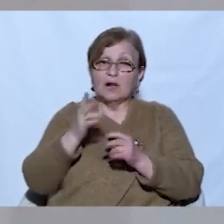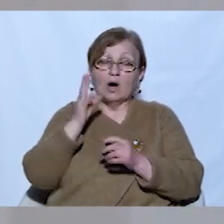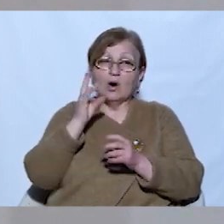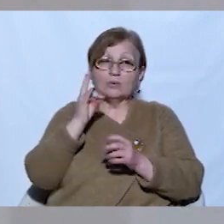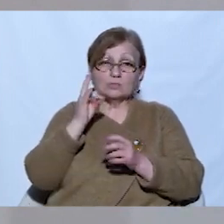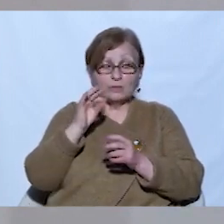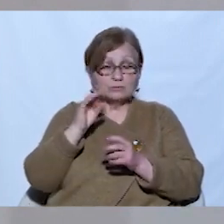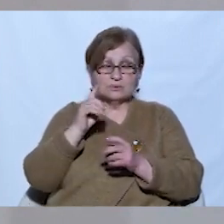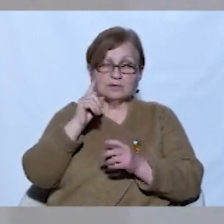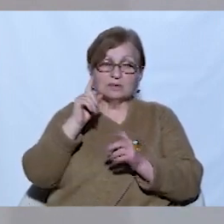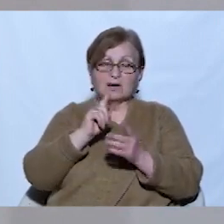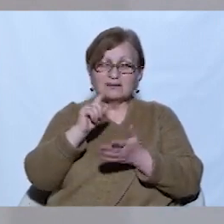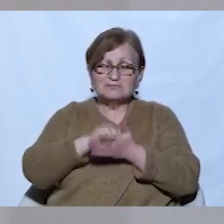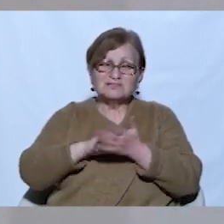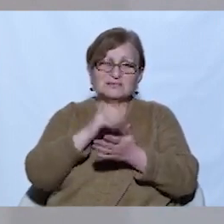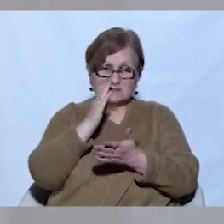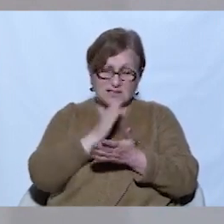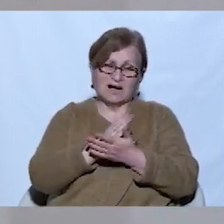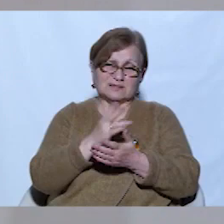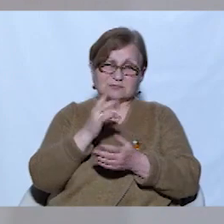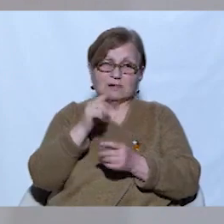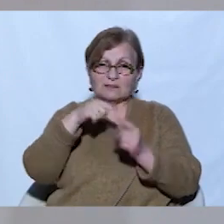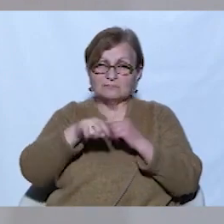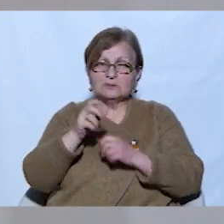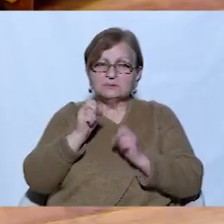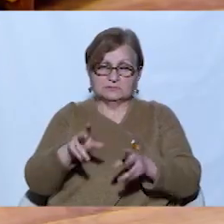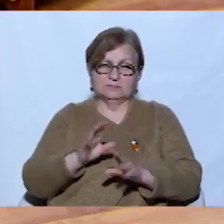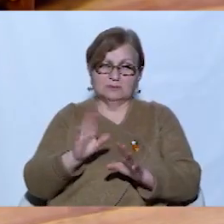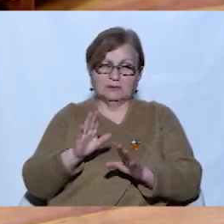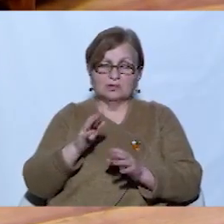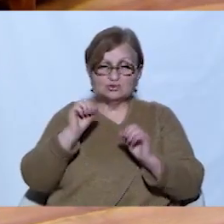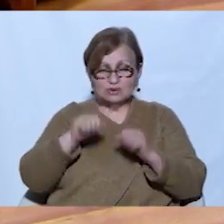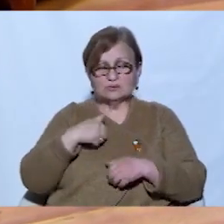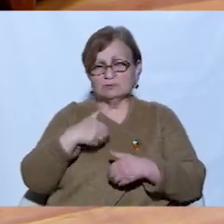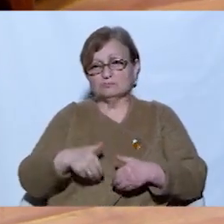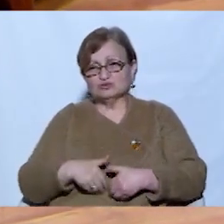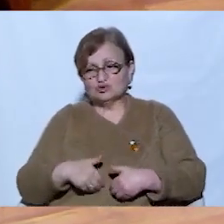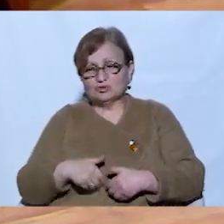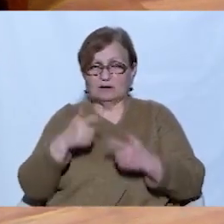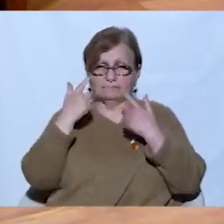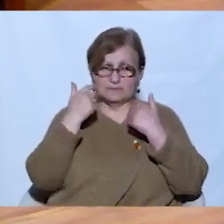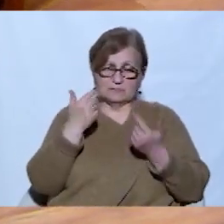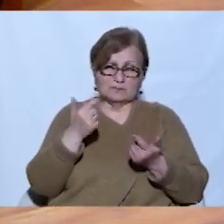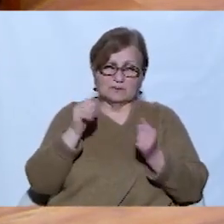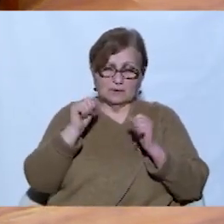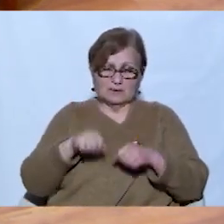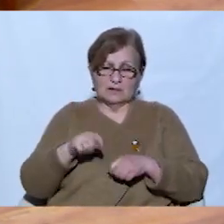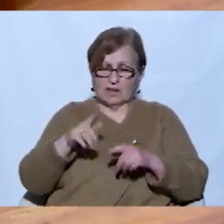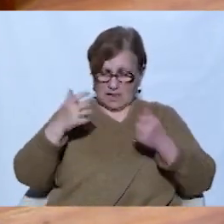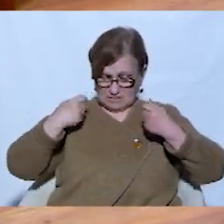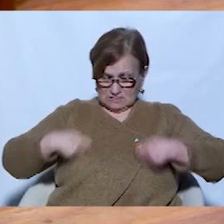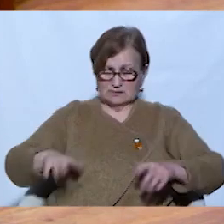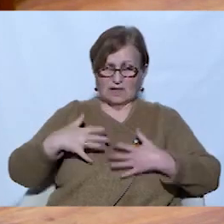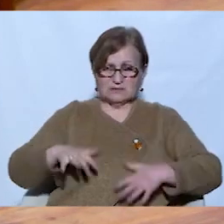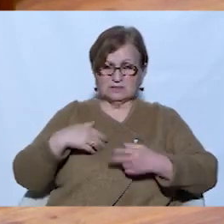ობიექტ ყოველთვის აქვს მიზეზი, მაგრამ არა მანიპულირებს, ხო? მართლაც შეიძლება ცუდად ვიყო, ან მშიოდეს, ან მაგალითად მეცვას ისეთი ტანსაცმელი,